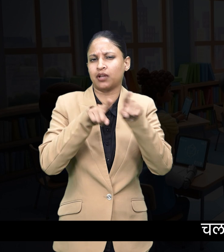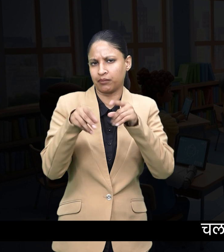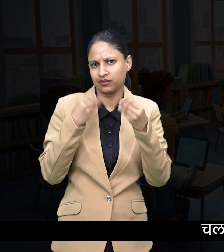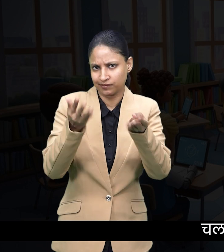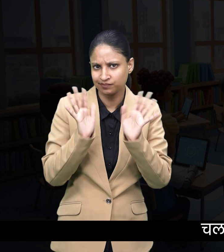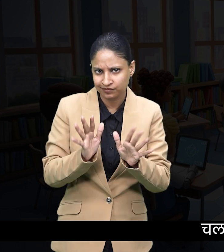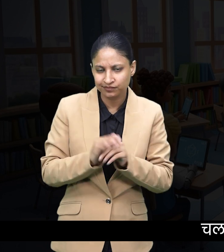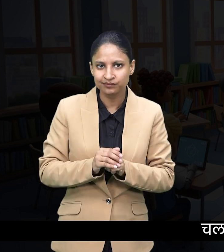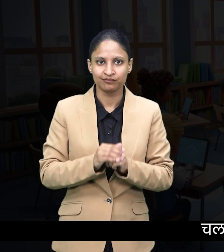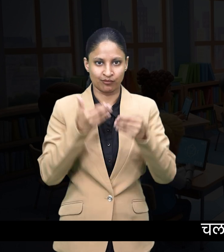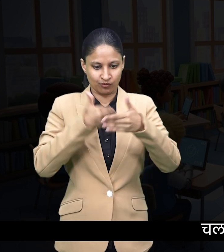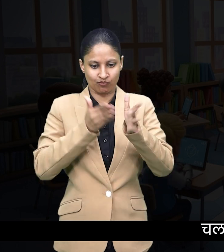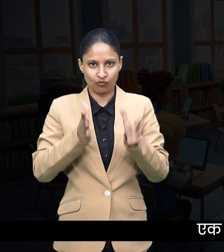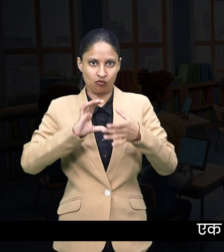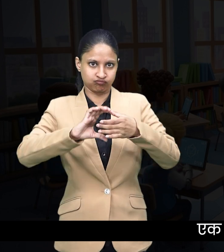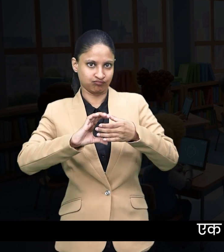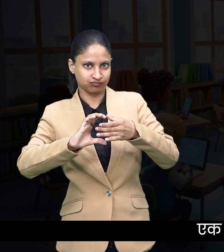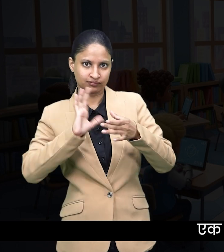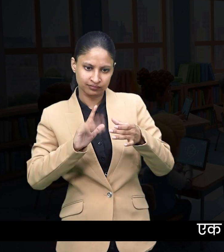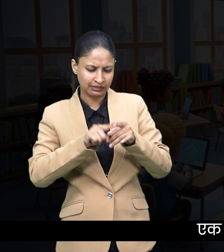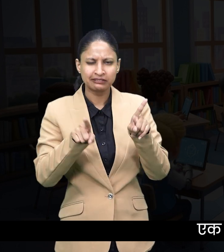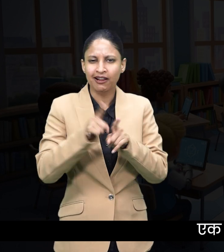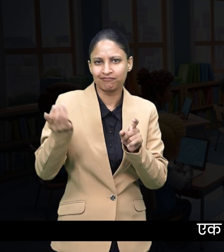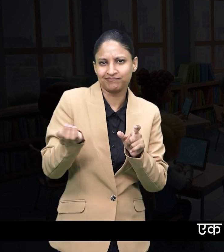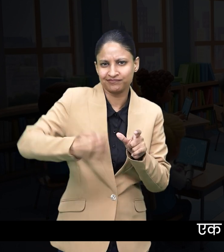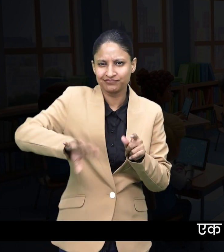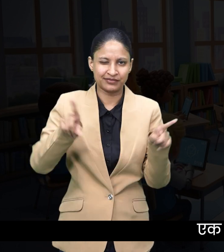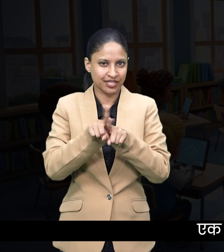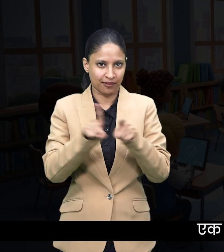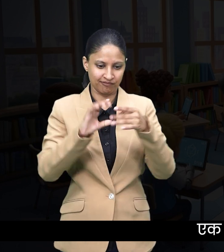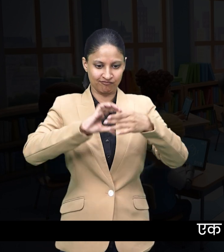चला काही उदाहरणे पाहू. एक घन फासासारखा.